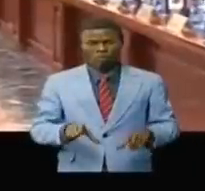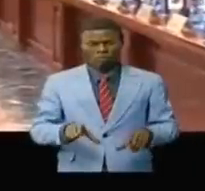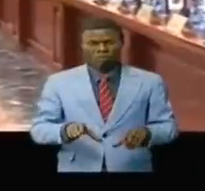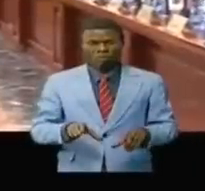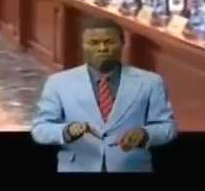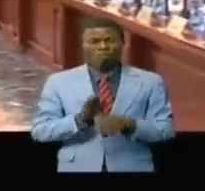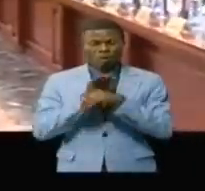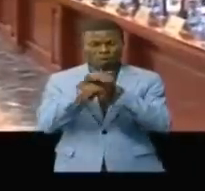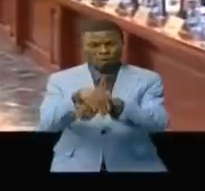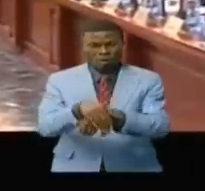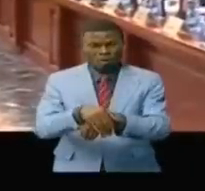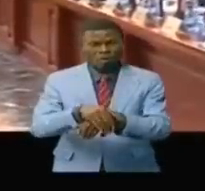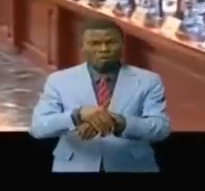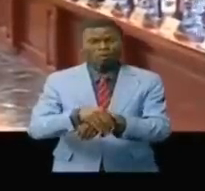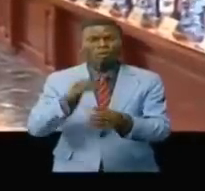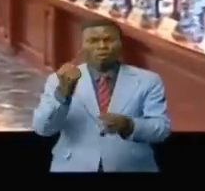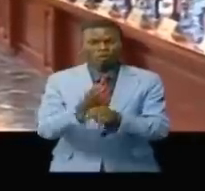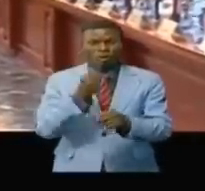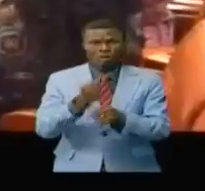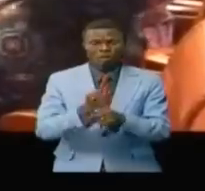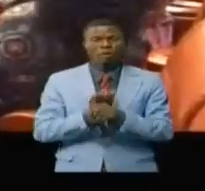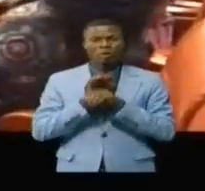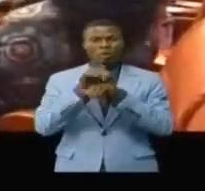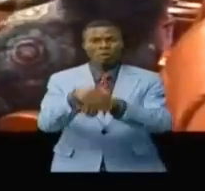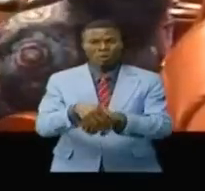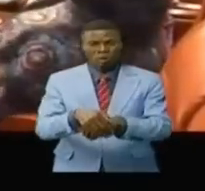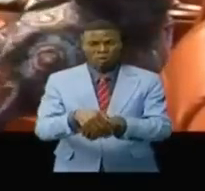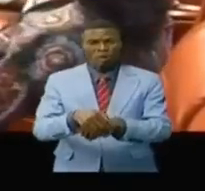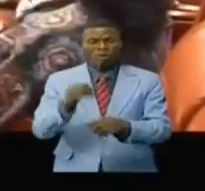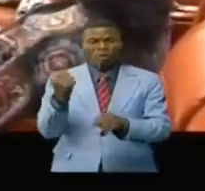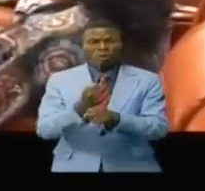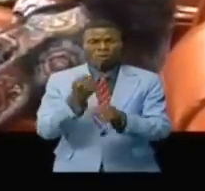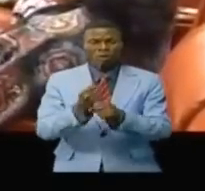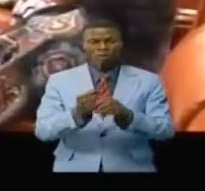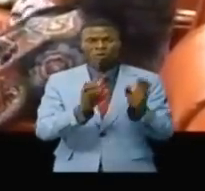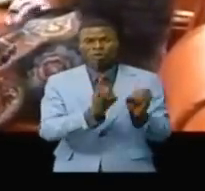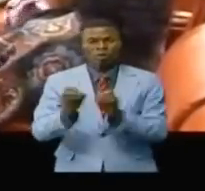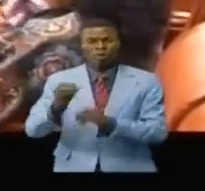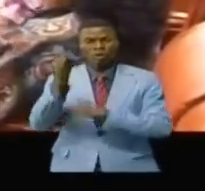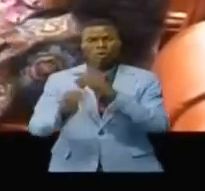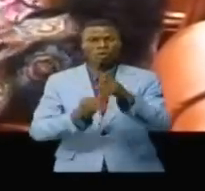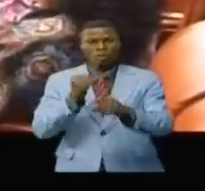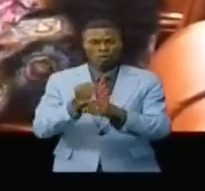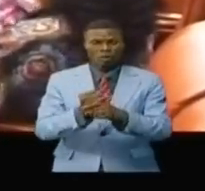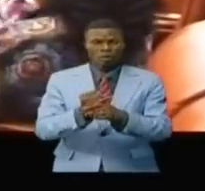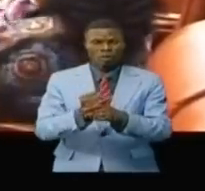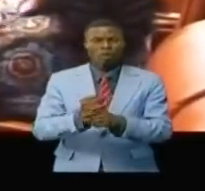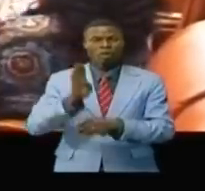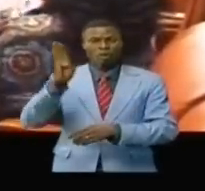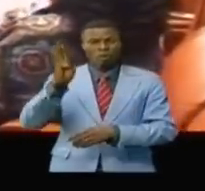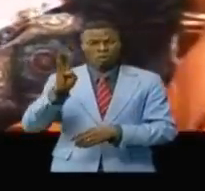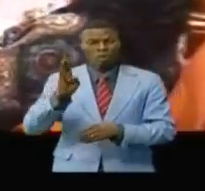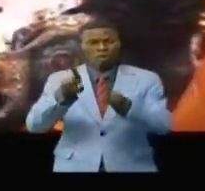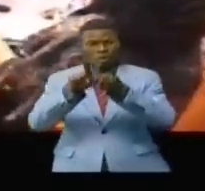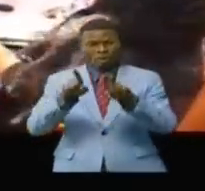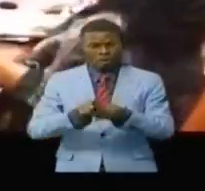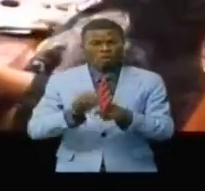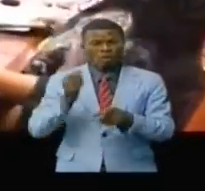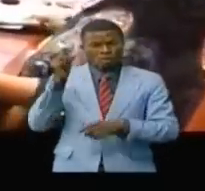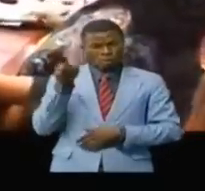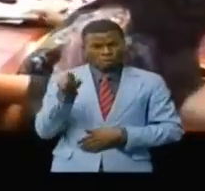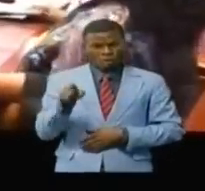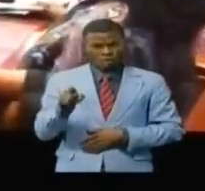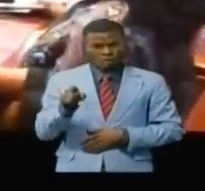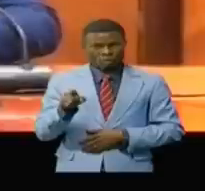déjà engagée dans le processus d'adhésion au traité de l'Organisation internationale du bambou et du rotin INBAR.